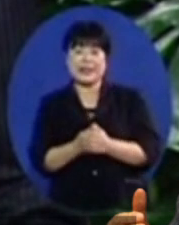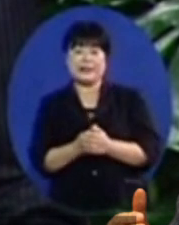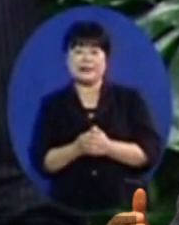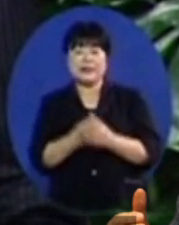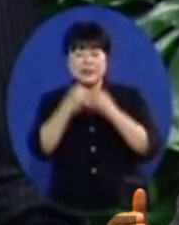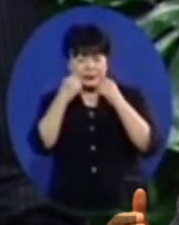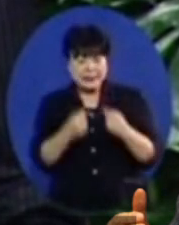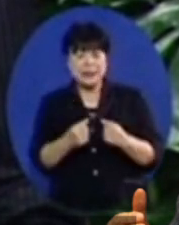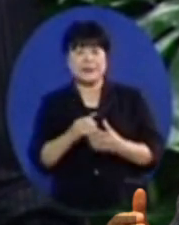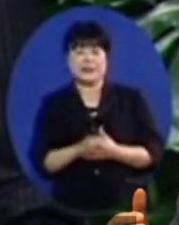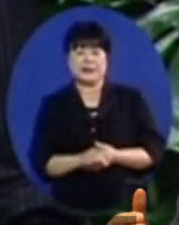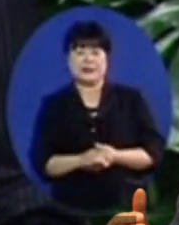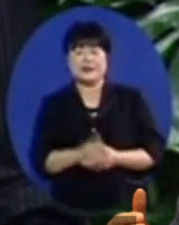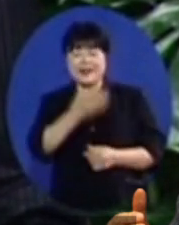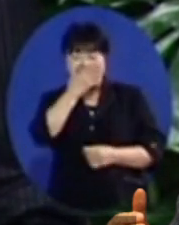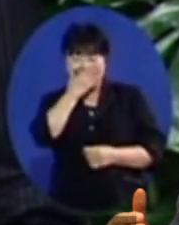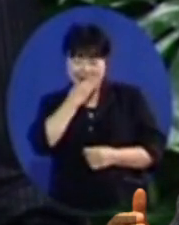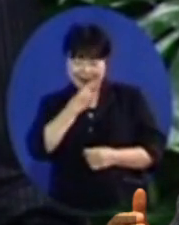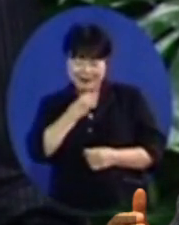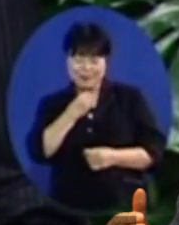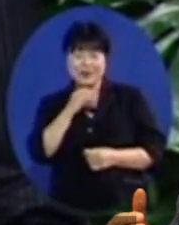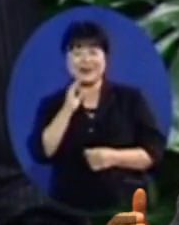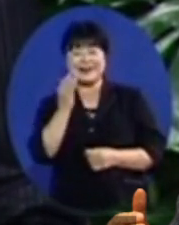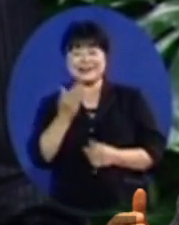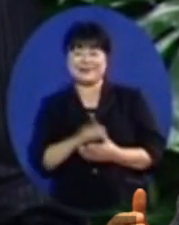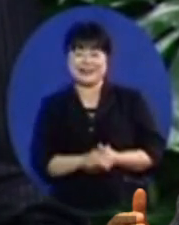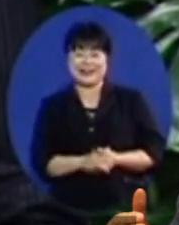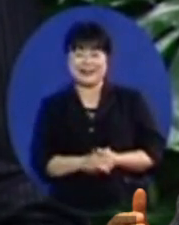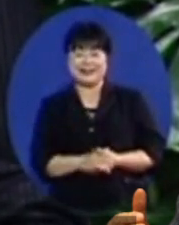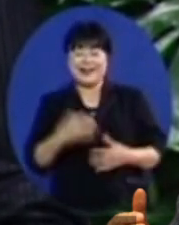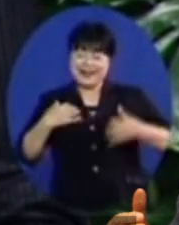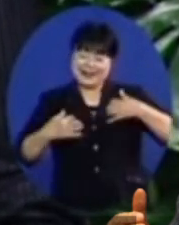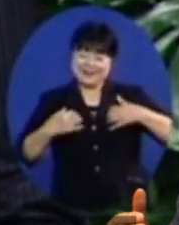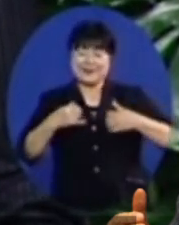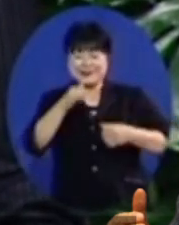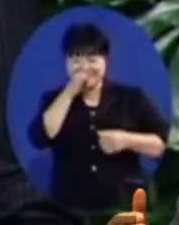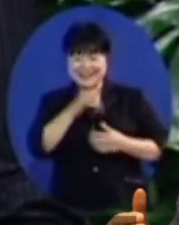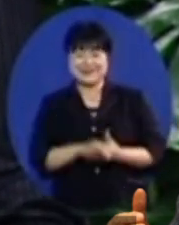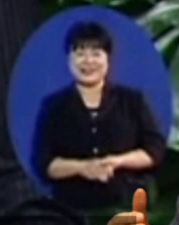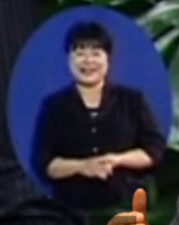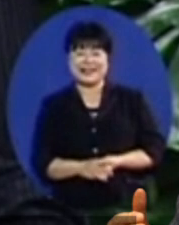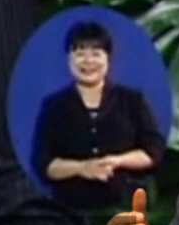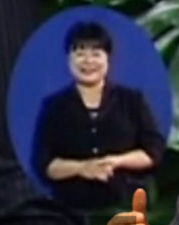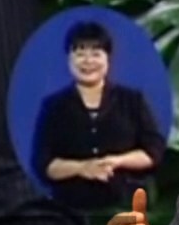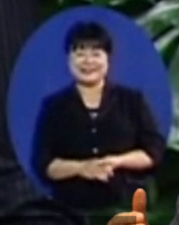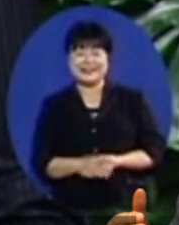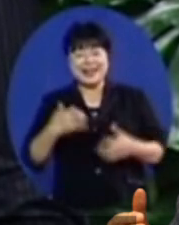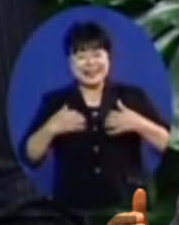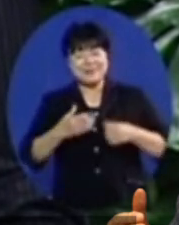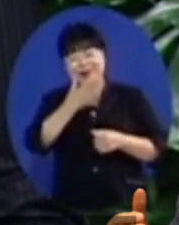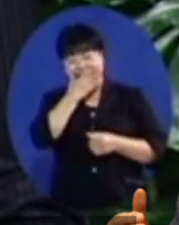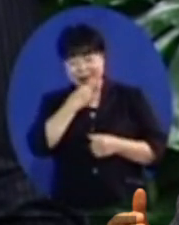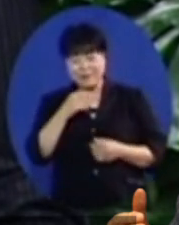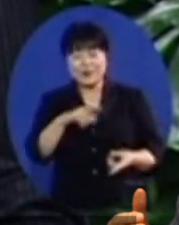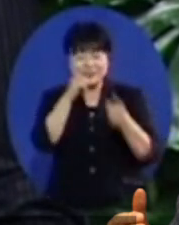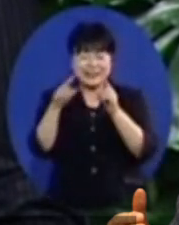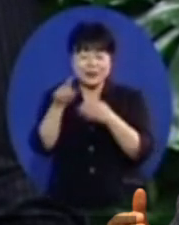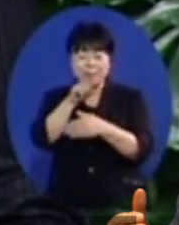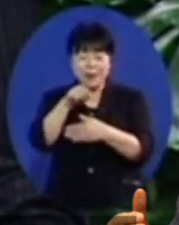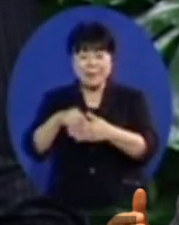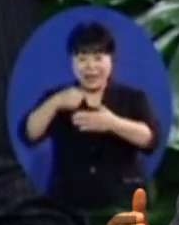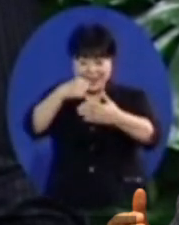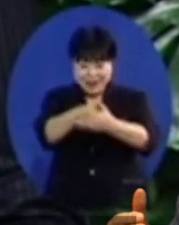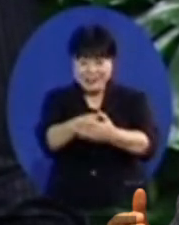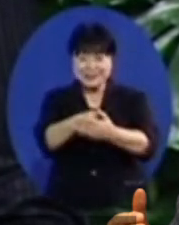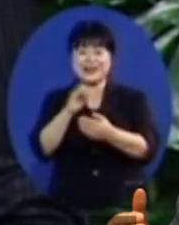삶을 행복하게 살아야 되는 것입니다. 기쁘게 살아야 되는 것입니다. 기쁘고 행복하게 살겠다고 마음에 작정을